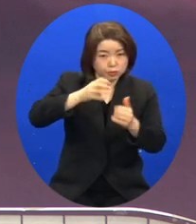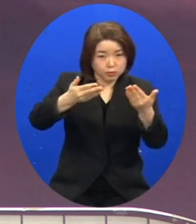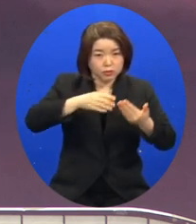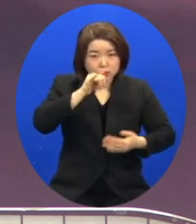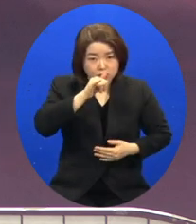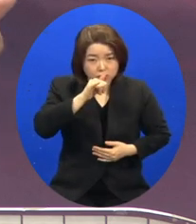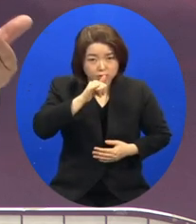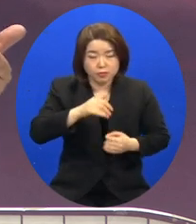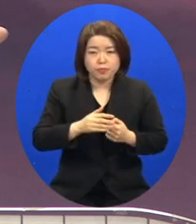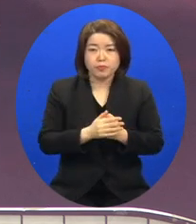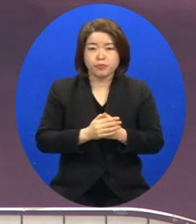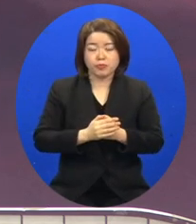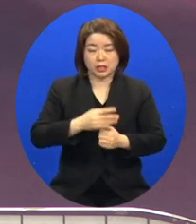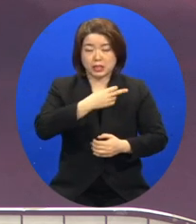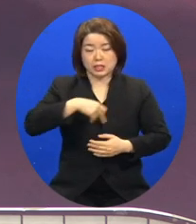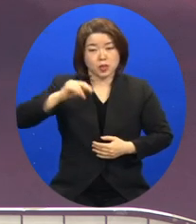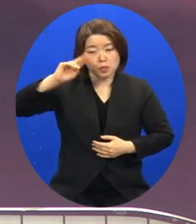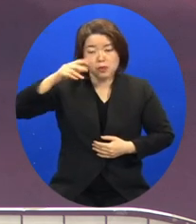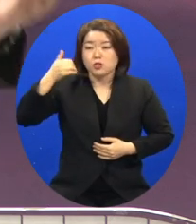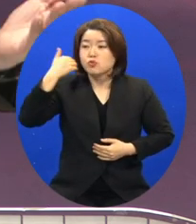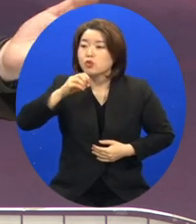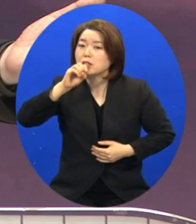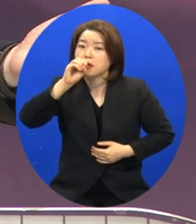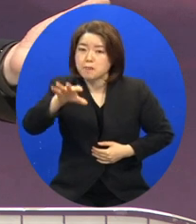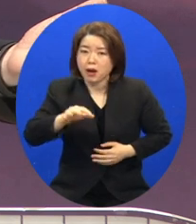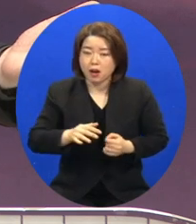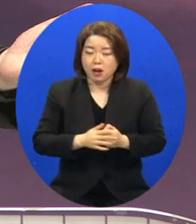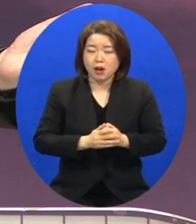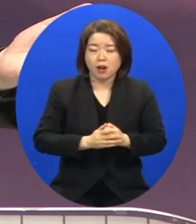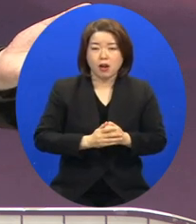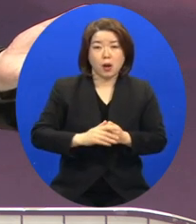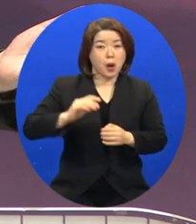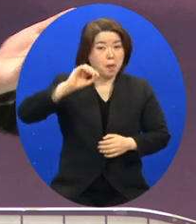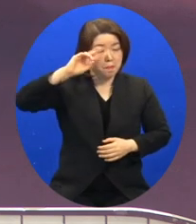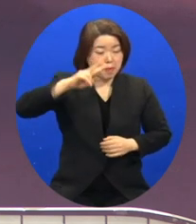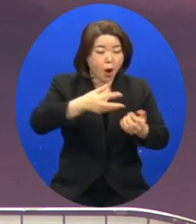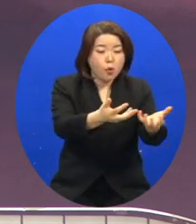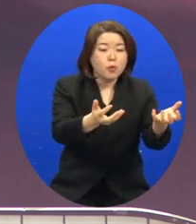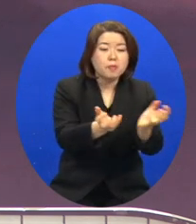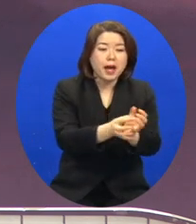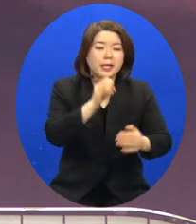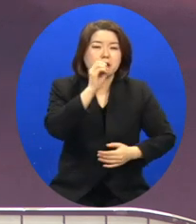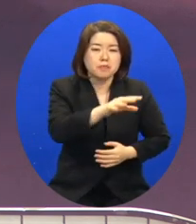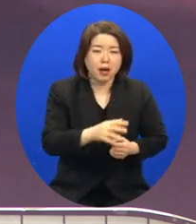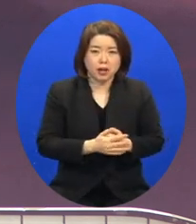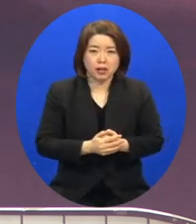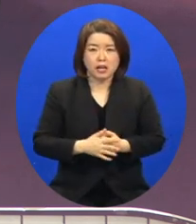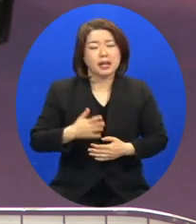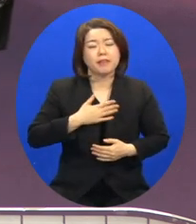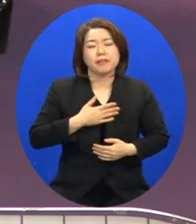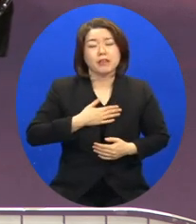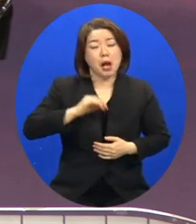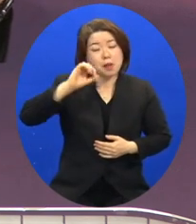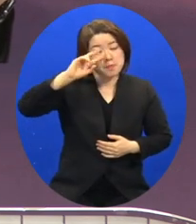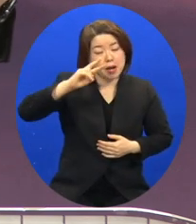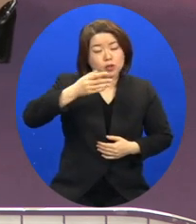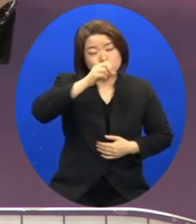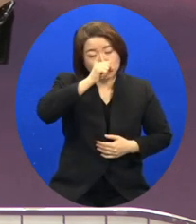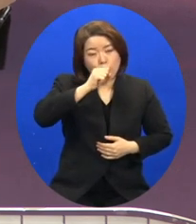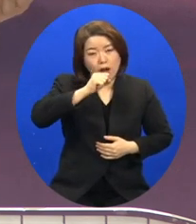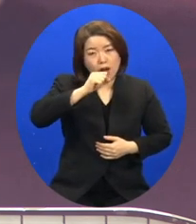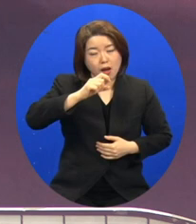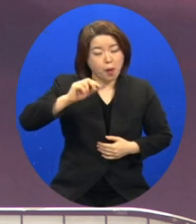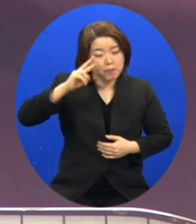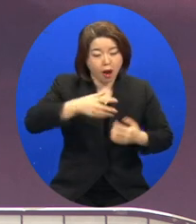지금 사도 바울이 누구에게 하는 이야기에요 바울 파 에게 하는 이야기에요 나는 바울이 좋아 나는 사도 바울 편이야